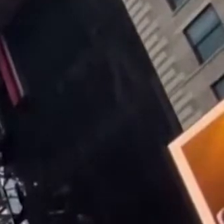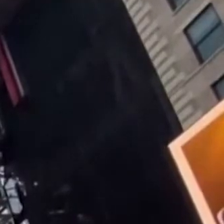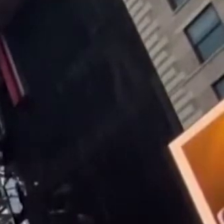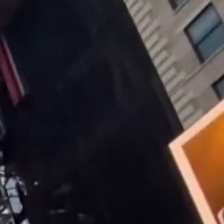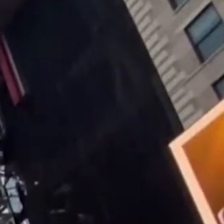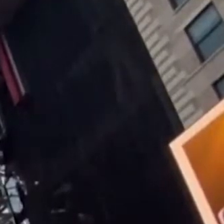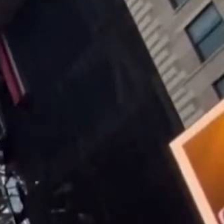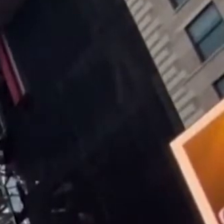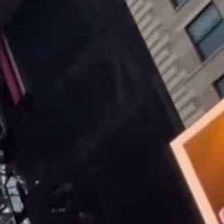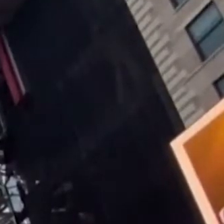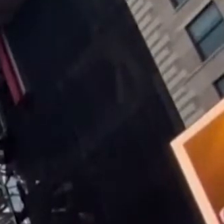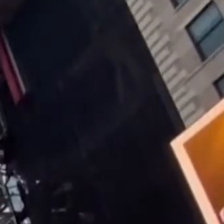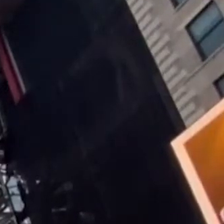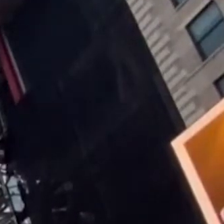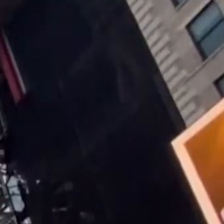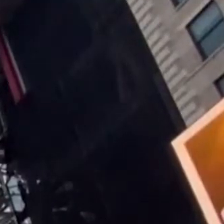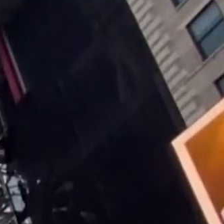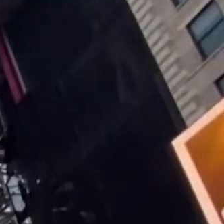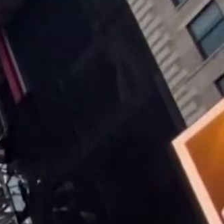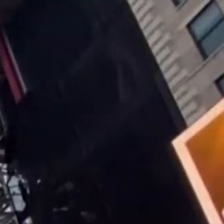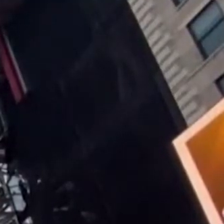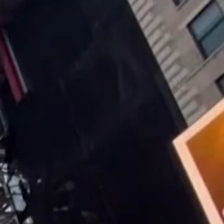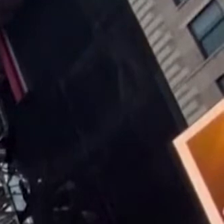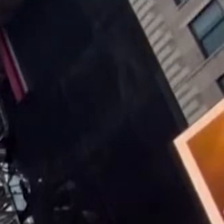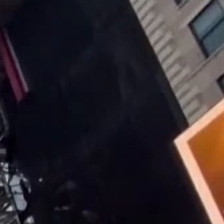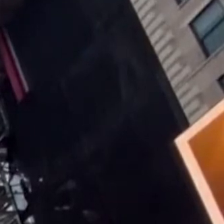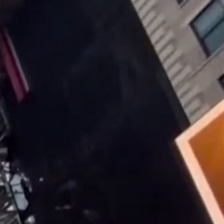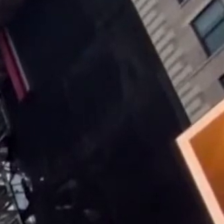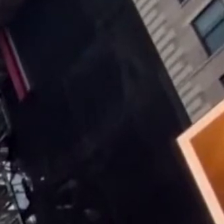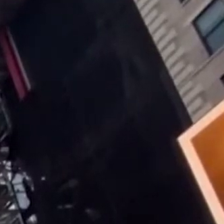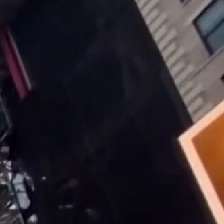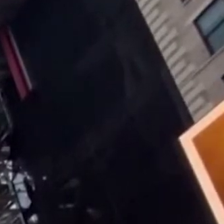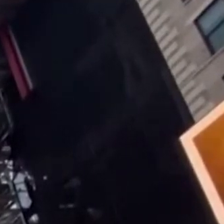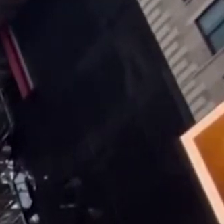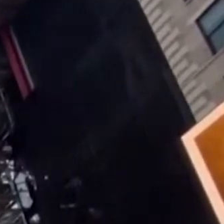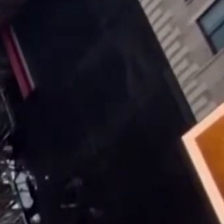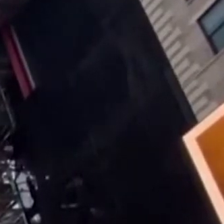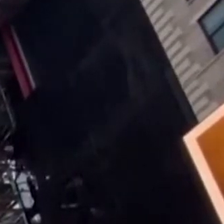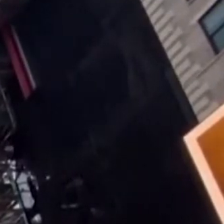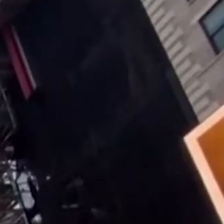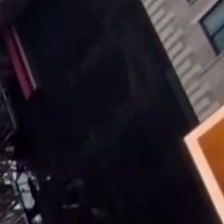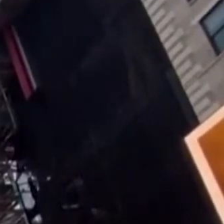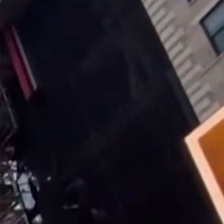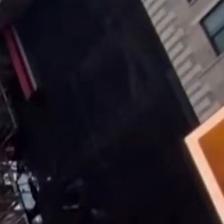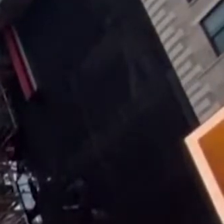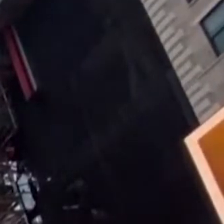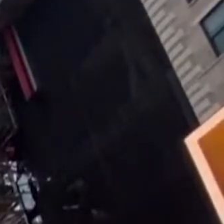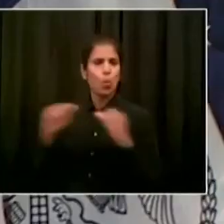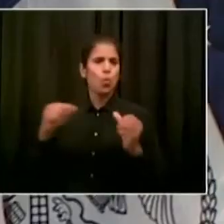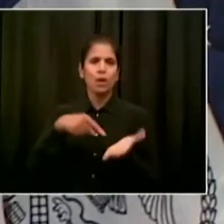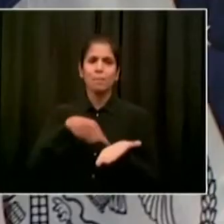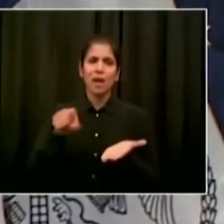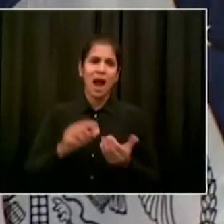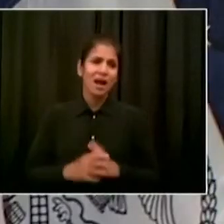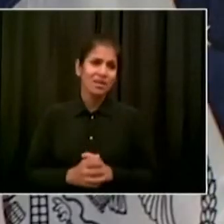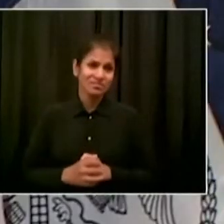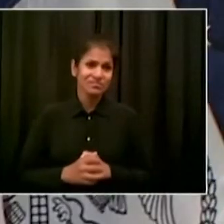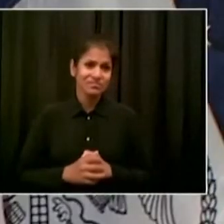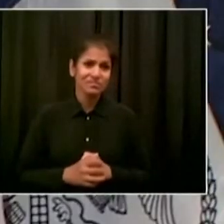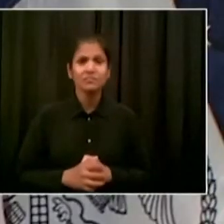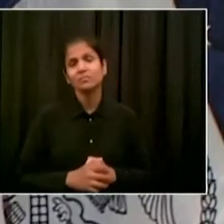市長はこの日の会見を言うヨークの底力を信じて次のように終わりましたオール